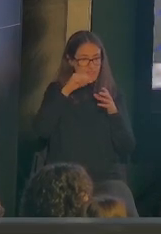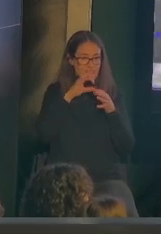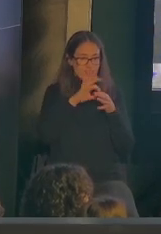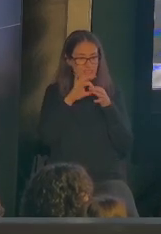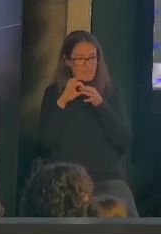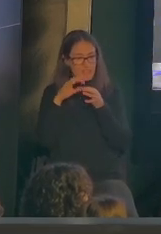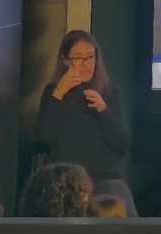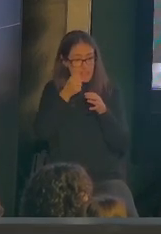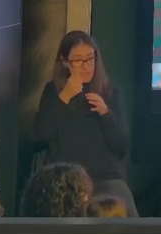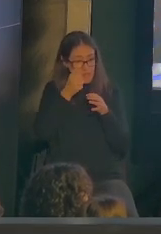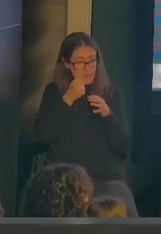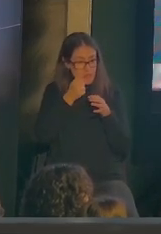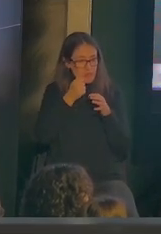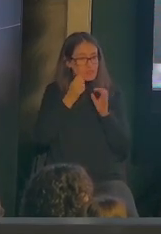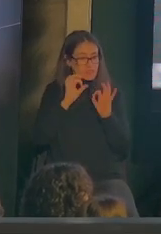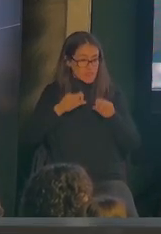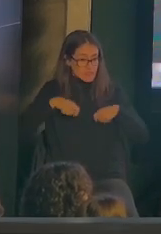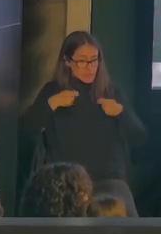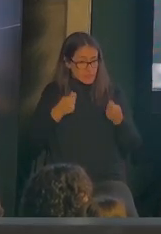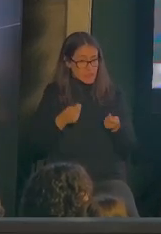és completament natural,